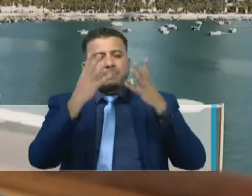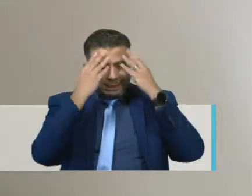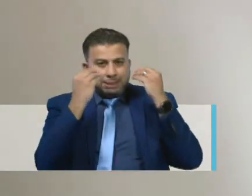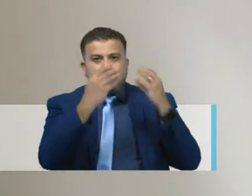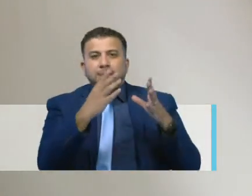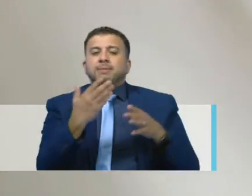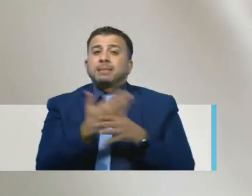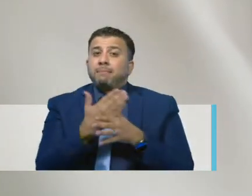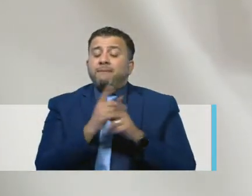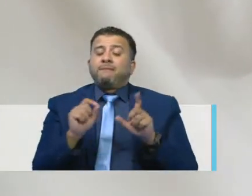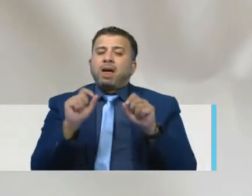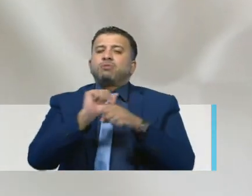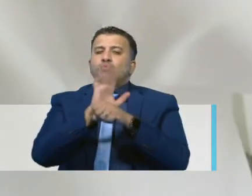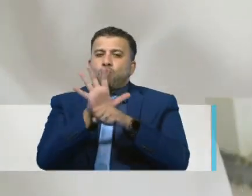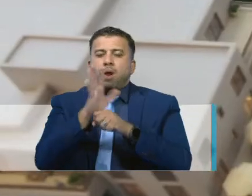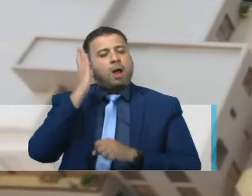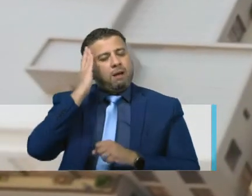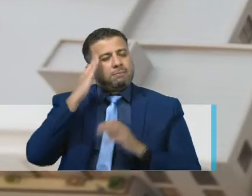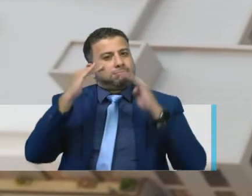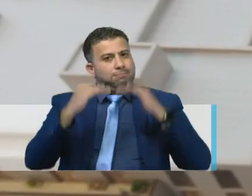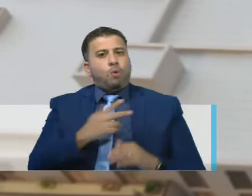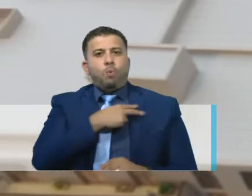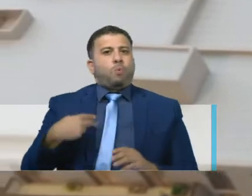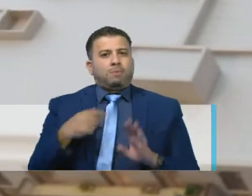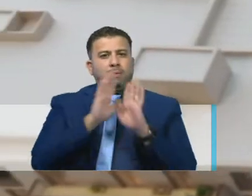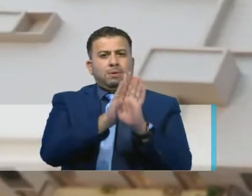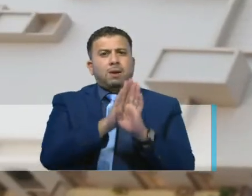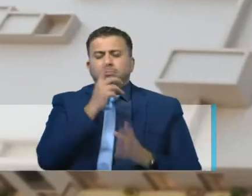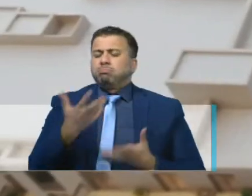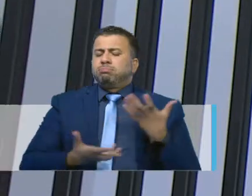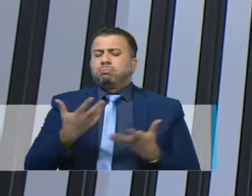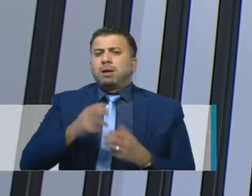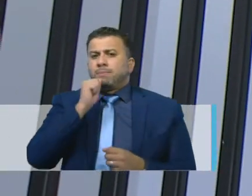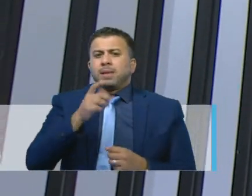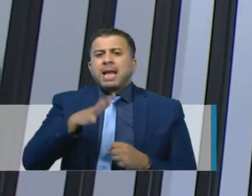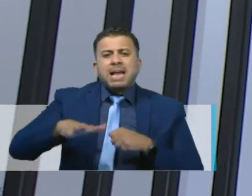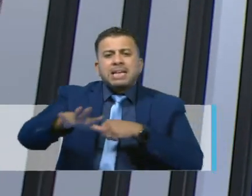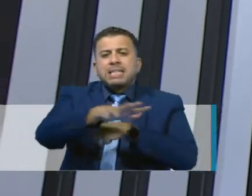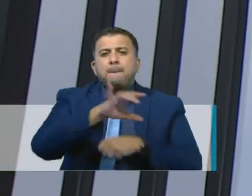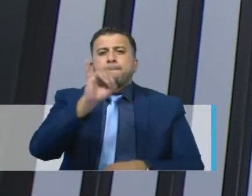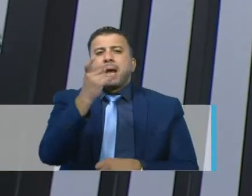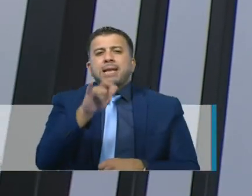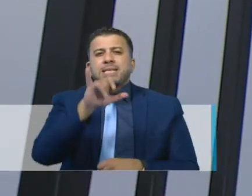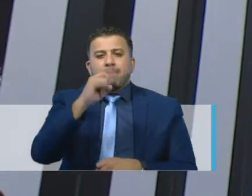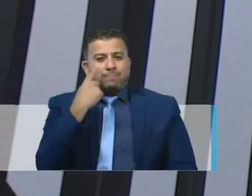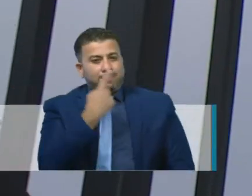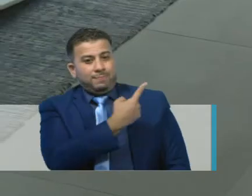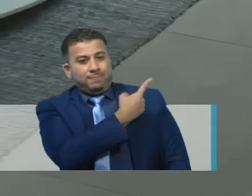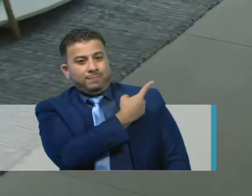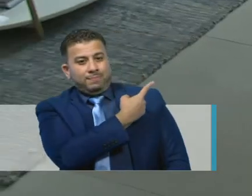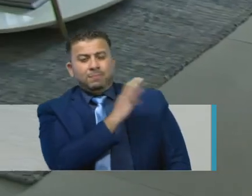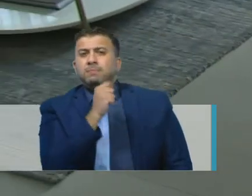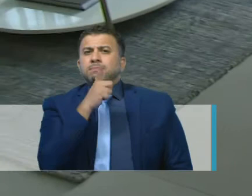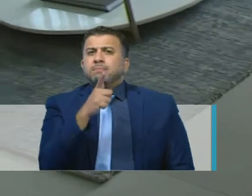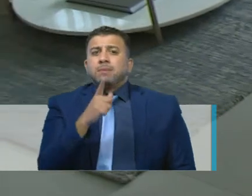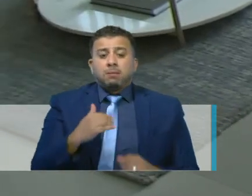العقاري انعكس بدوره على مختلف المشاريع الحيوية في الإمارة كجزيرة مريم، المشروع الرائد الذي وصل في